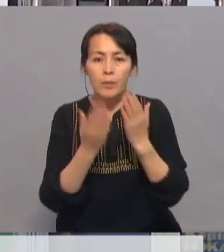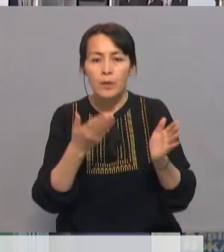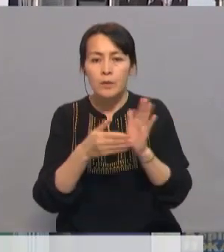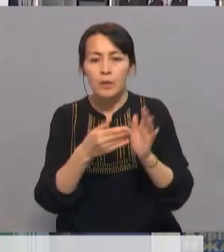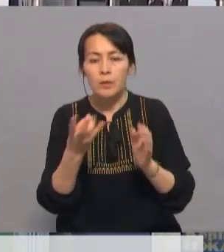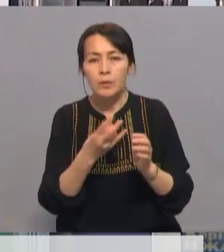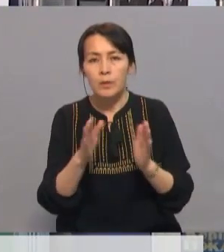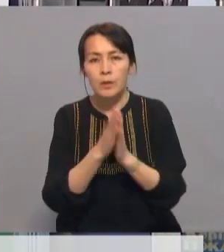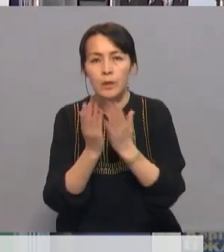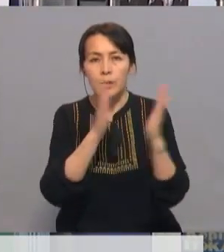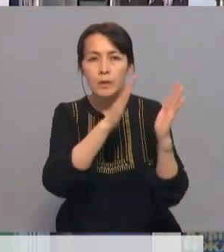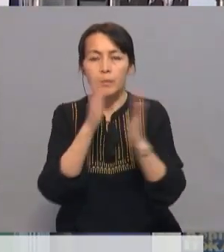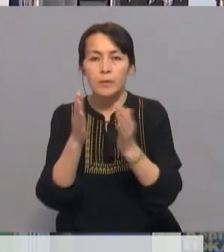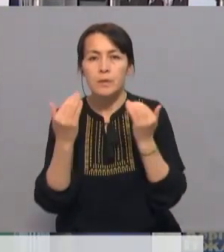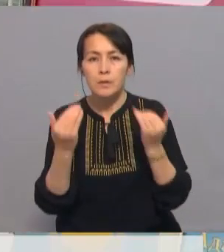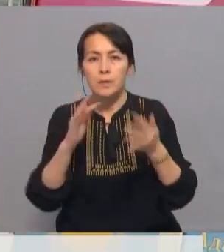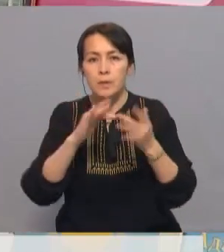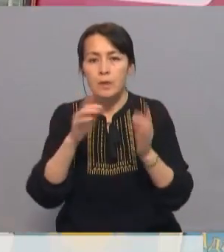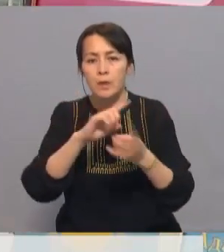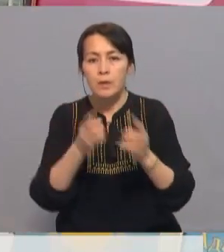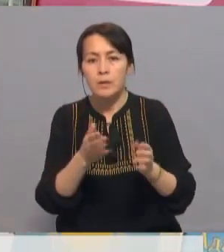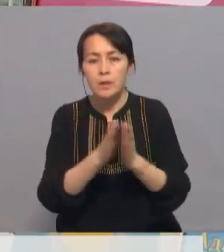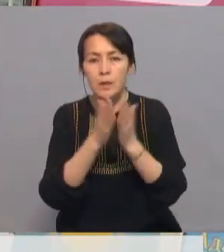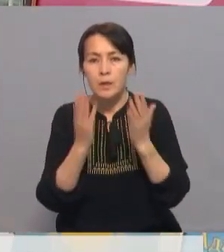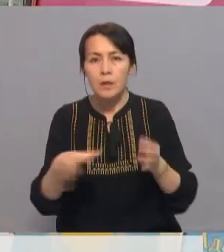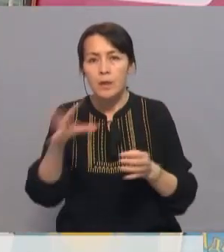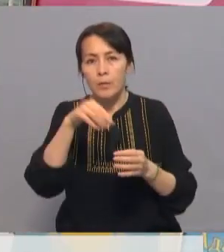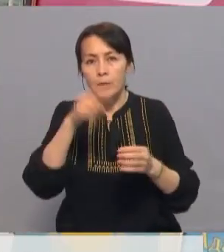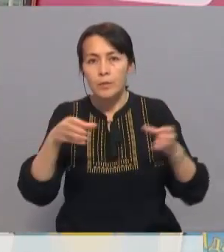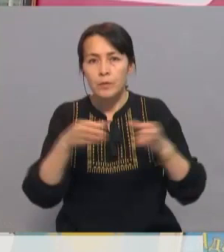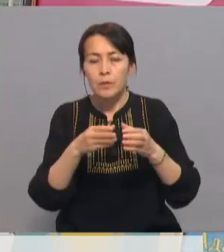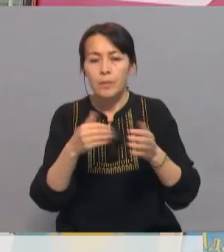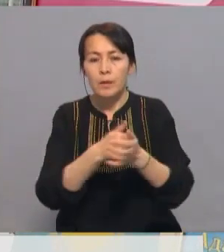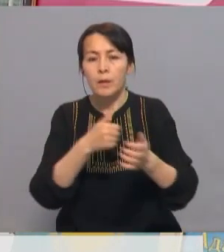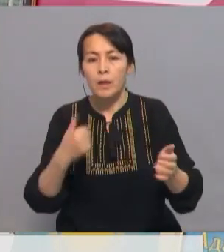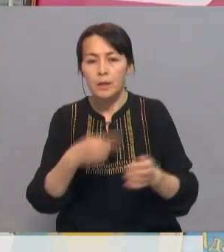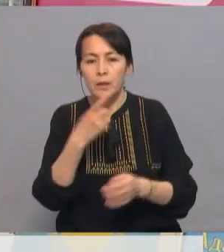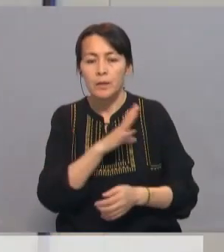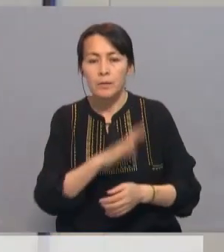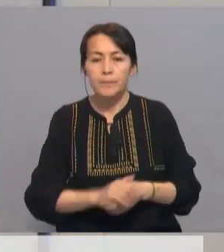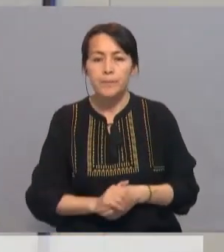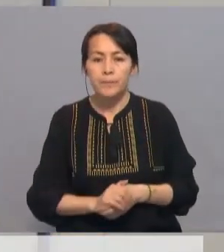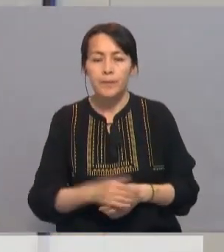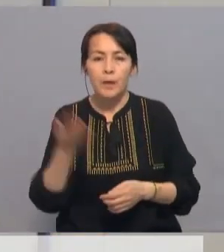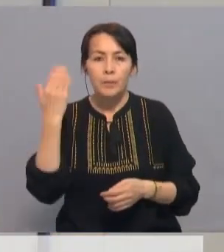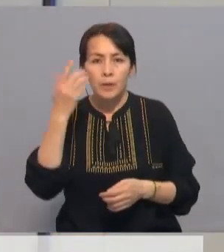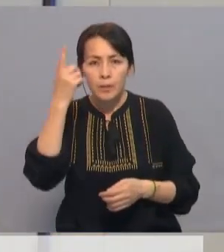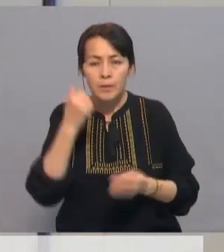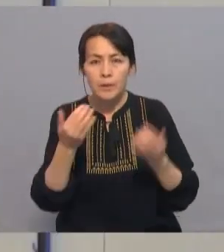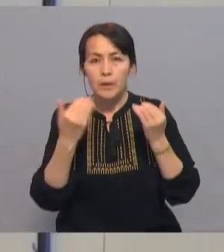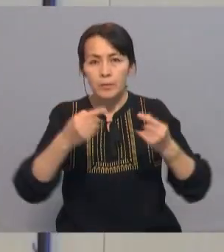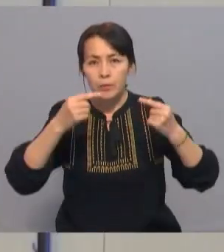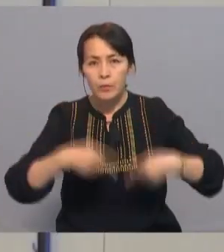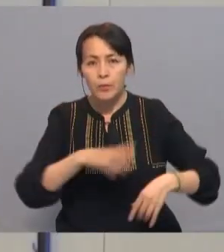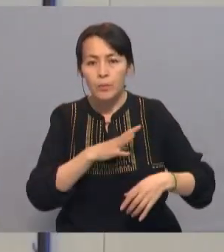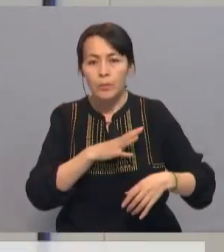айтады. Кітапханашылар цифрлық технология дәуірінде кітапхана ісі жалпы бұл сала кенжелеп қалғанын жасырмады. Бір кездерде білесіздер кәдімгідей құлдырап